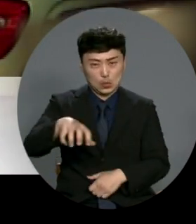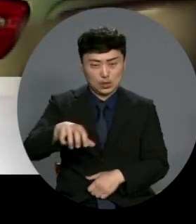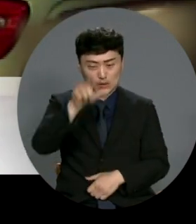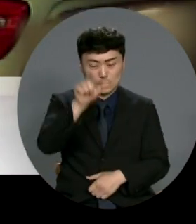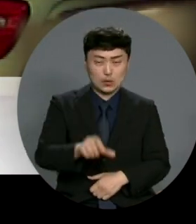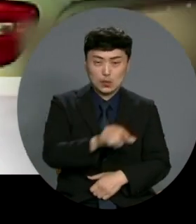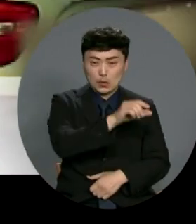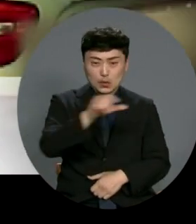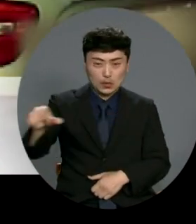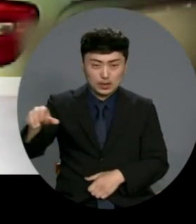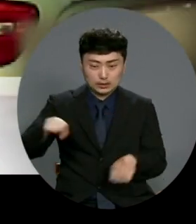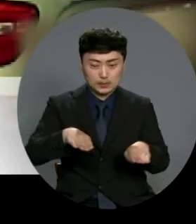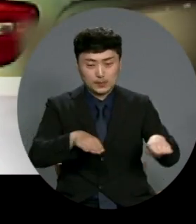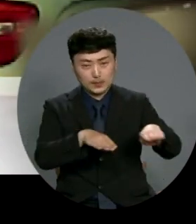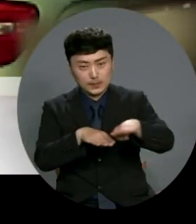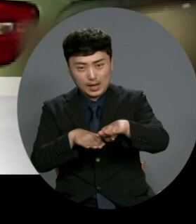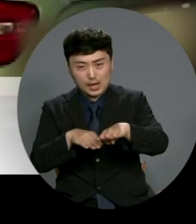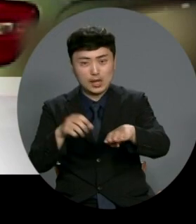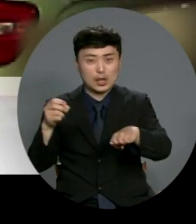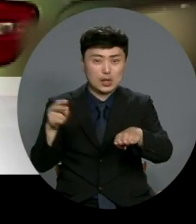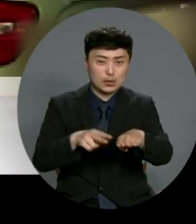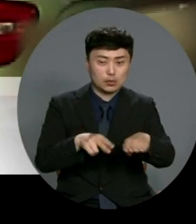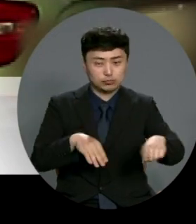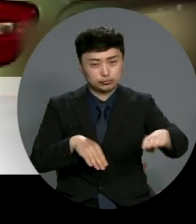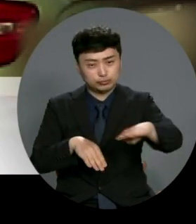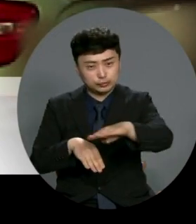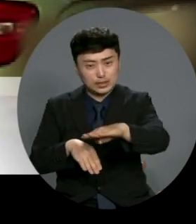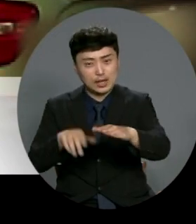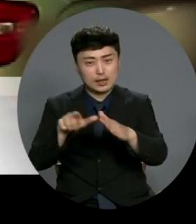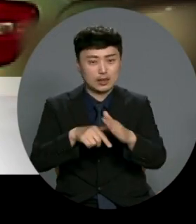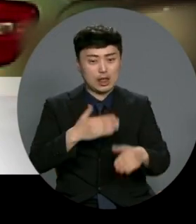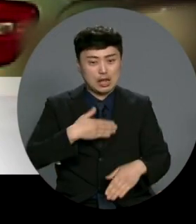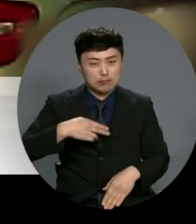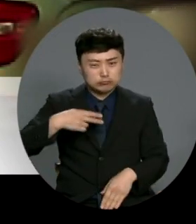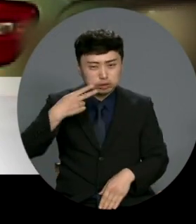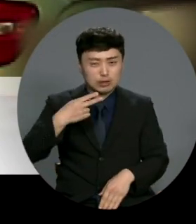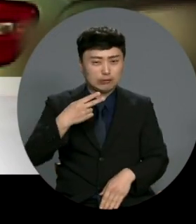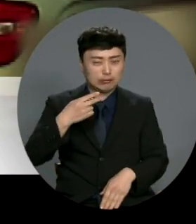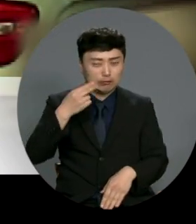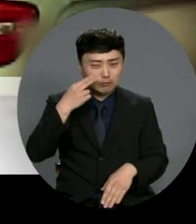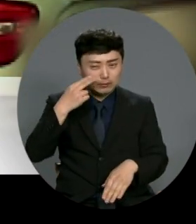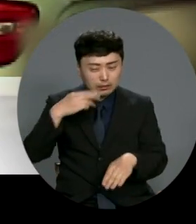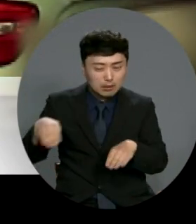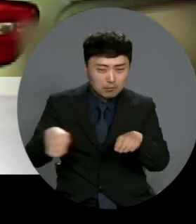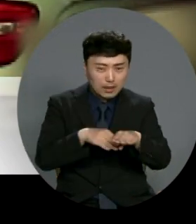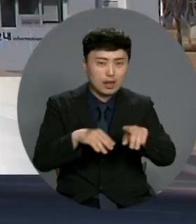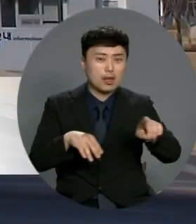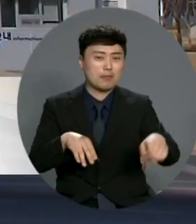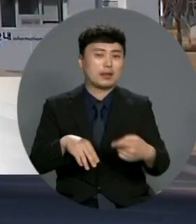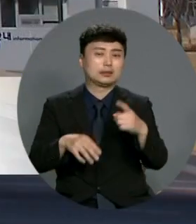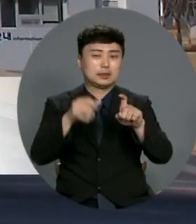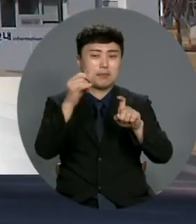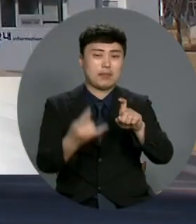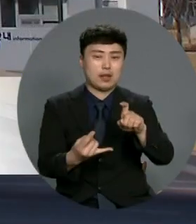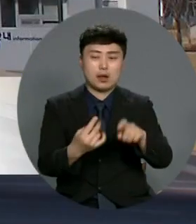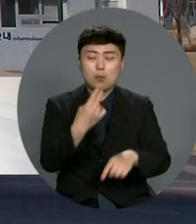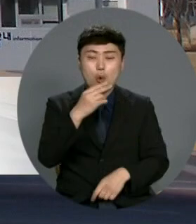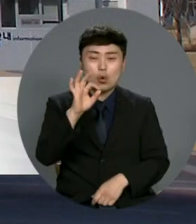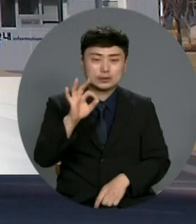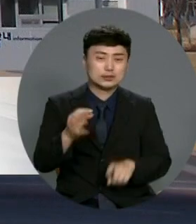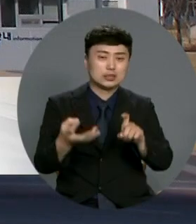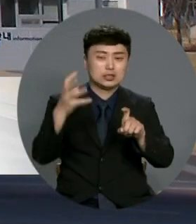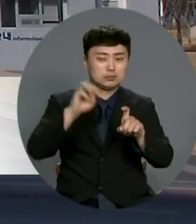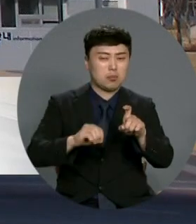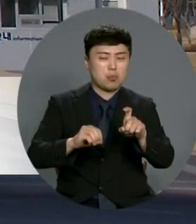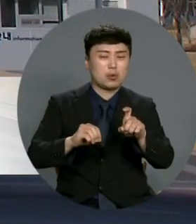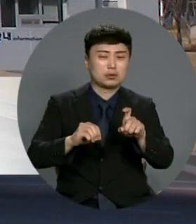교차로에서 차선을 바꾸거나 대로 진입 차량을 고의로 들이받고 110차례에 걸쳐 보험금 10억여 원을 타낸